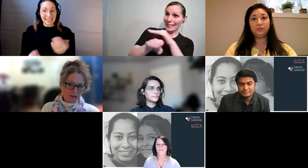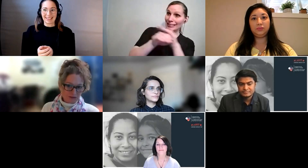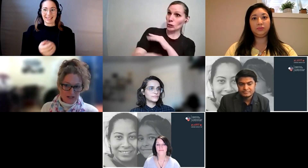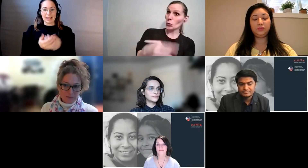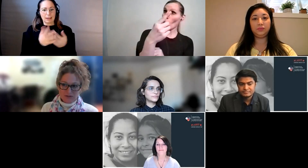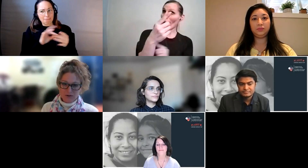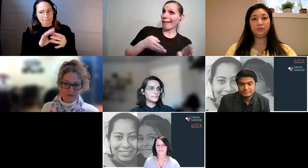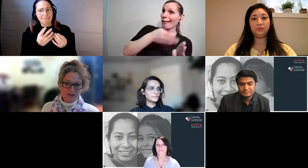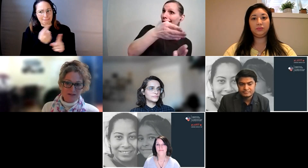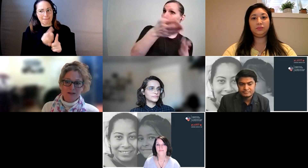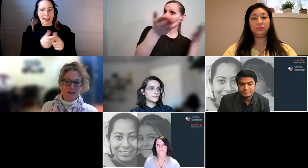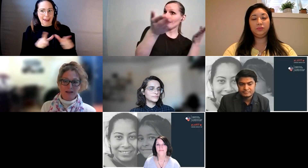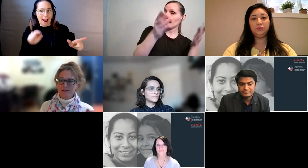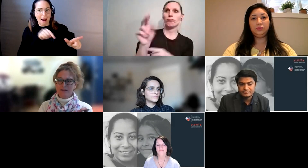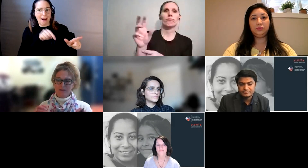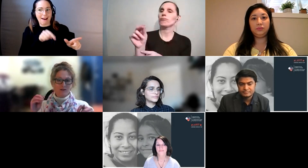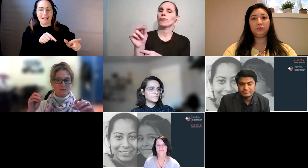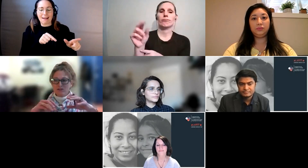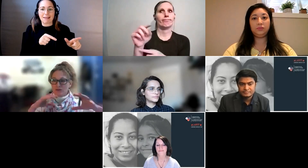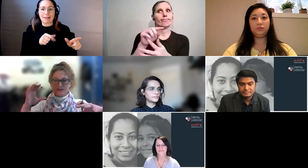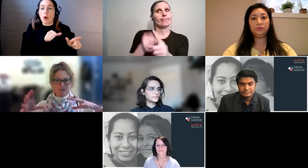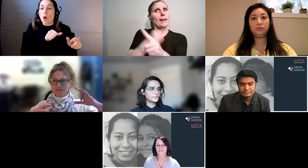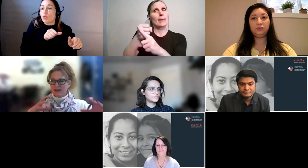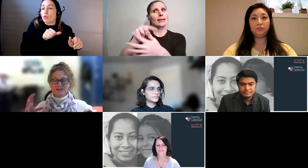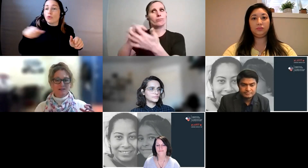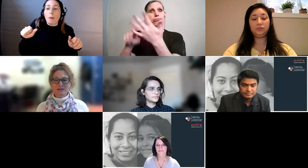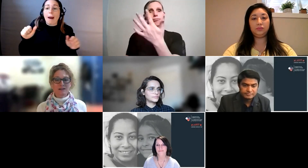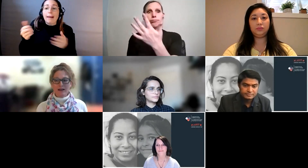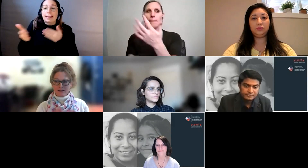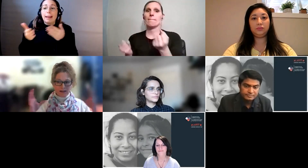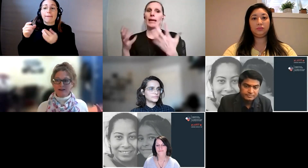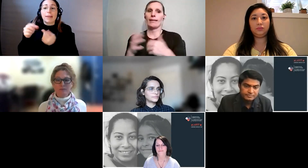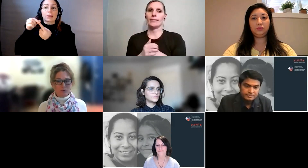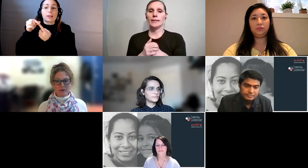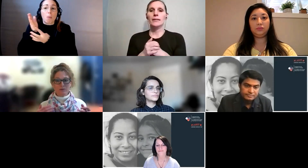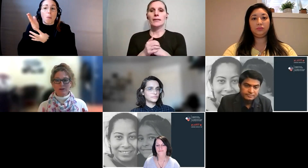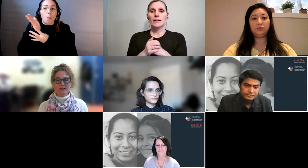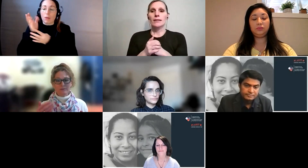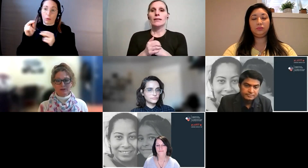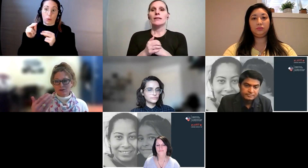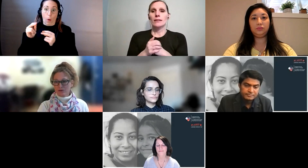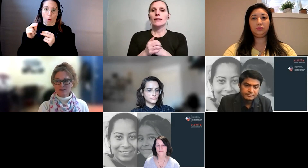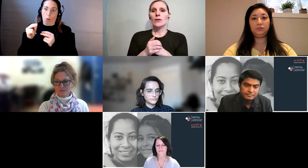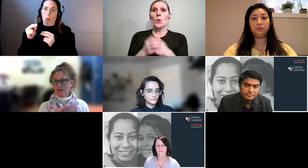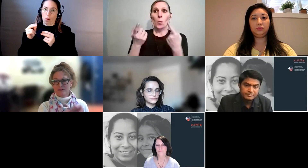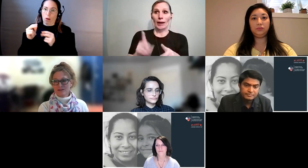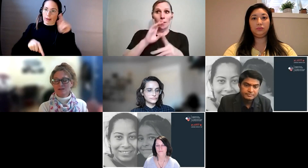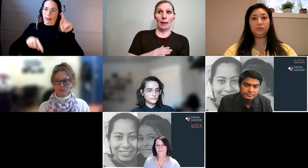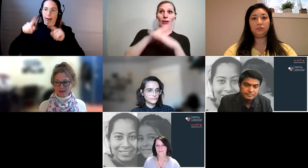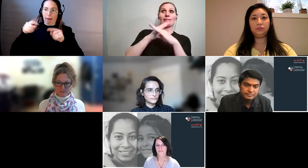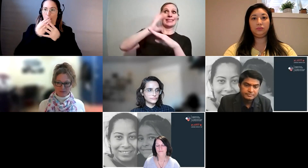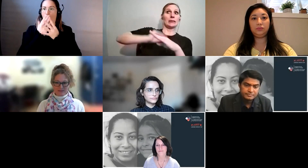pas seulement un seul type de service, mais qu'il y a des fois un effet en